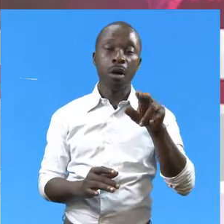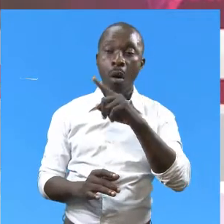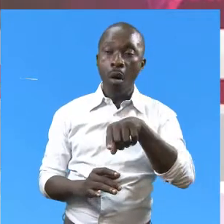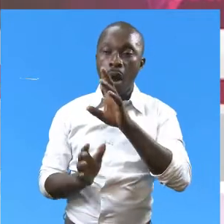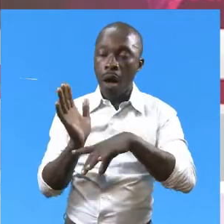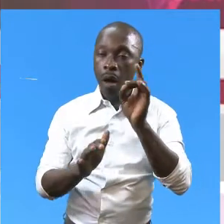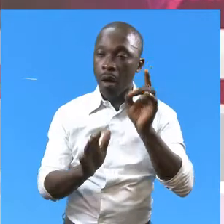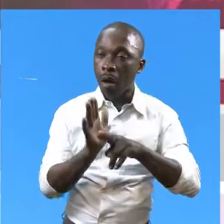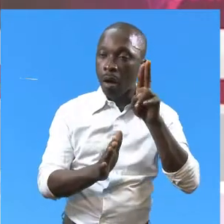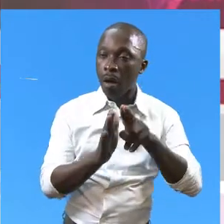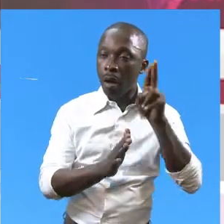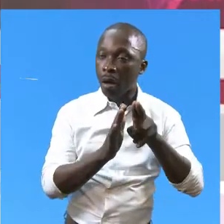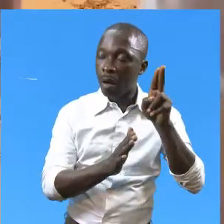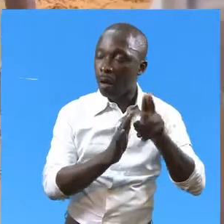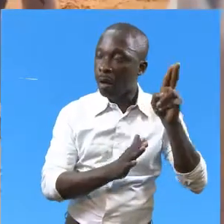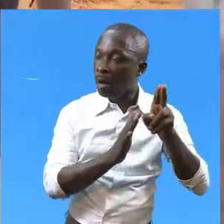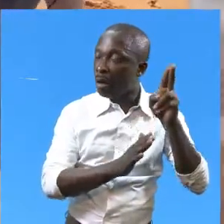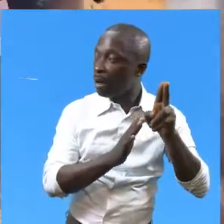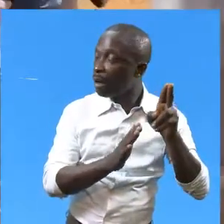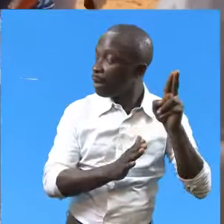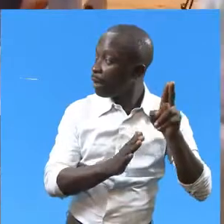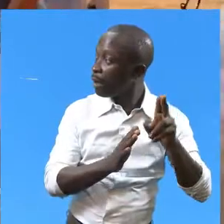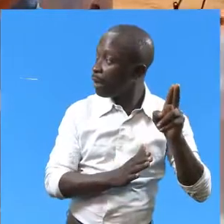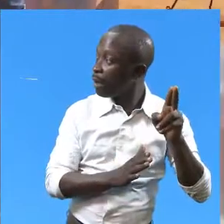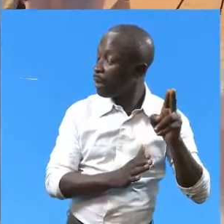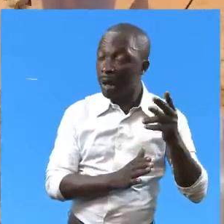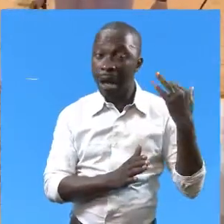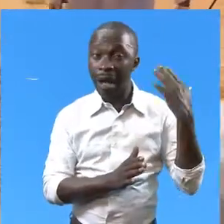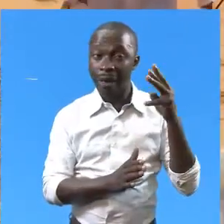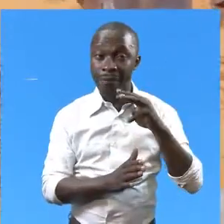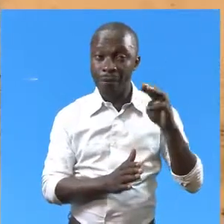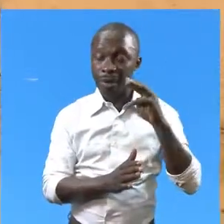atroces. Lestine Feba pour les détails. C'est jeudi dernier que ces nouvelles